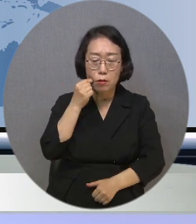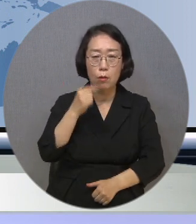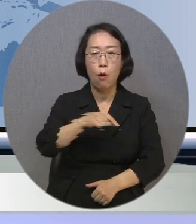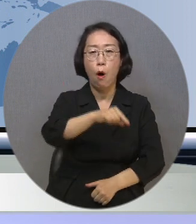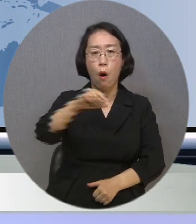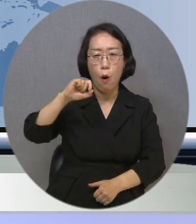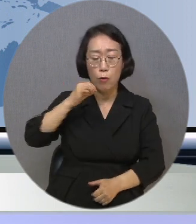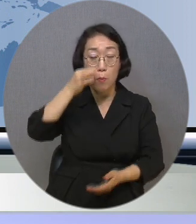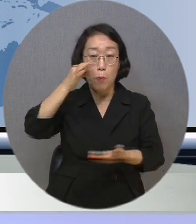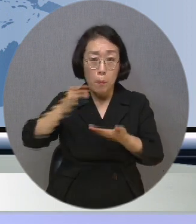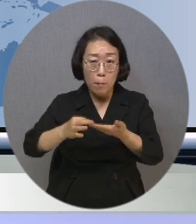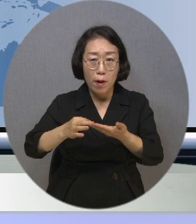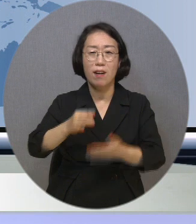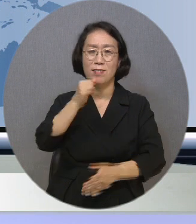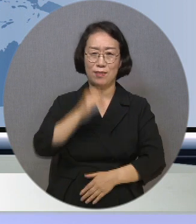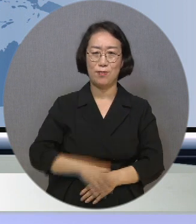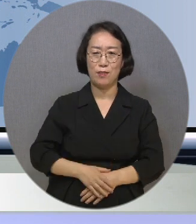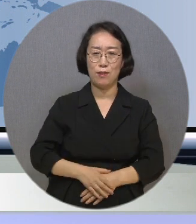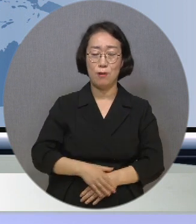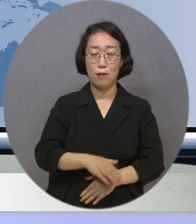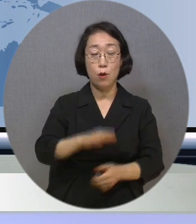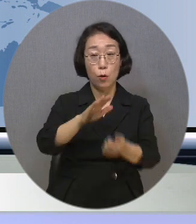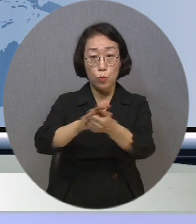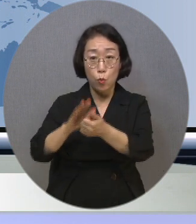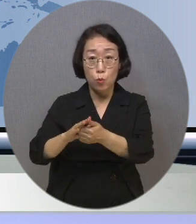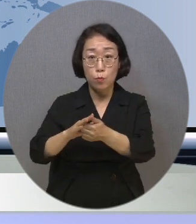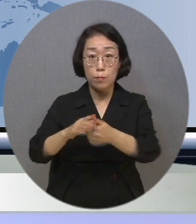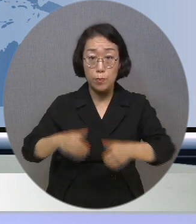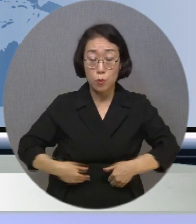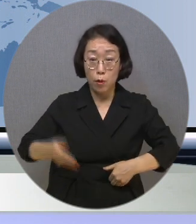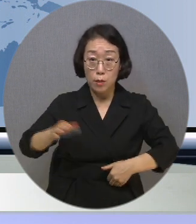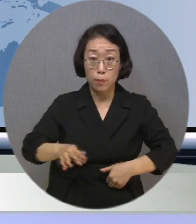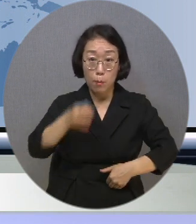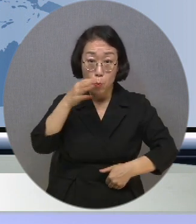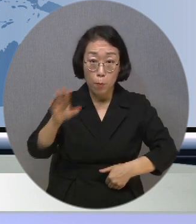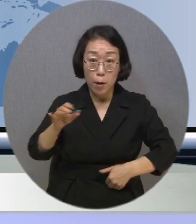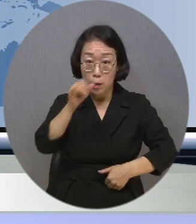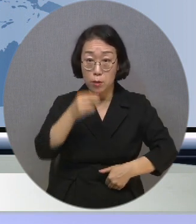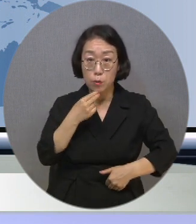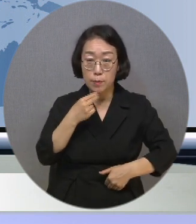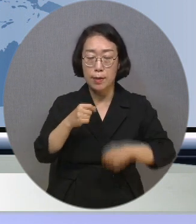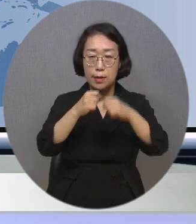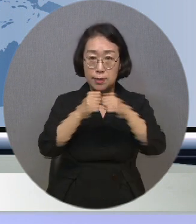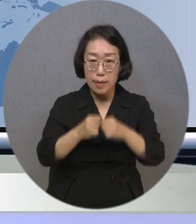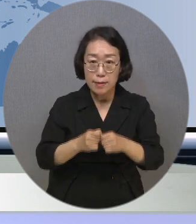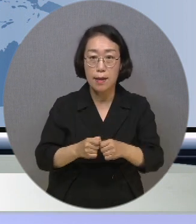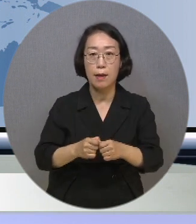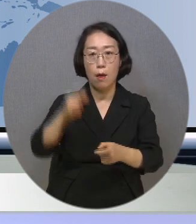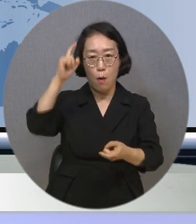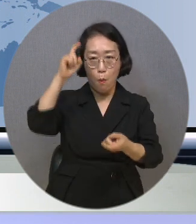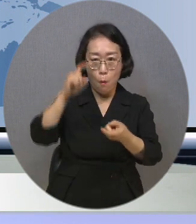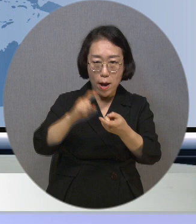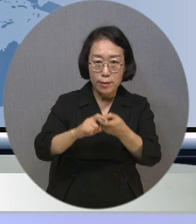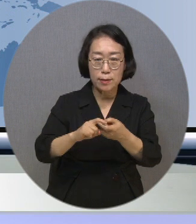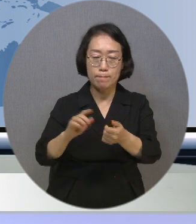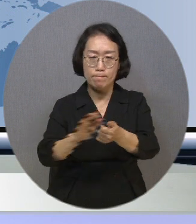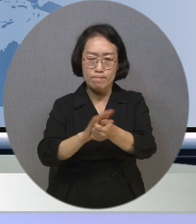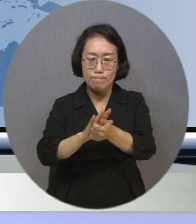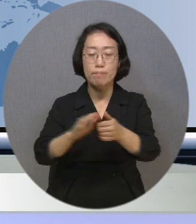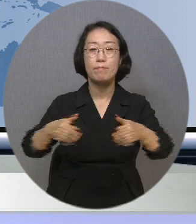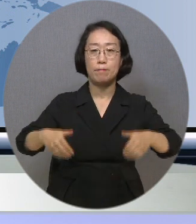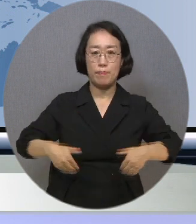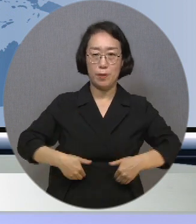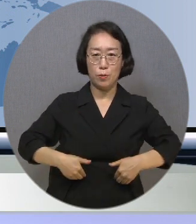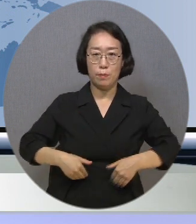상황입니다. 혹여나 도움의 손길이 미치지 못하고 있는 곳은 없는지 더욱 섬세한 주의와 관심이 필요한